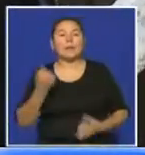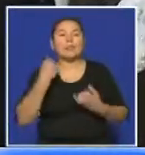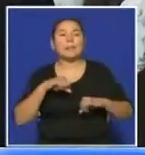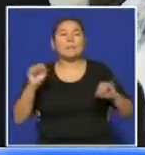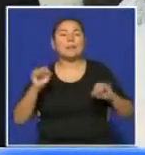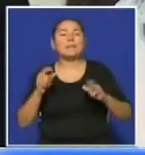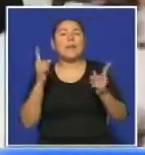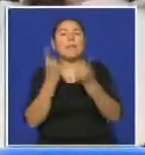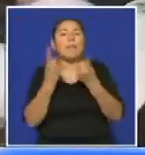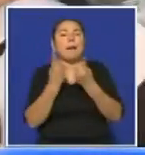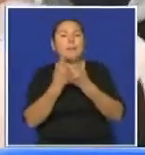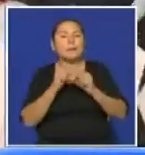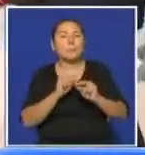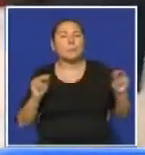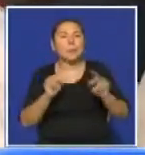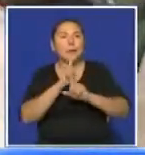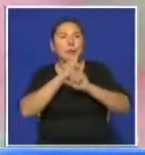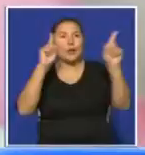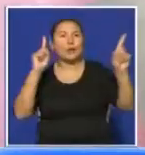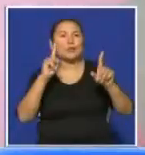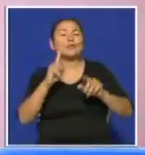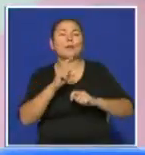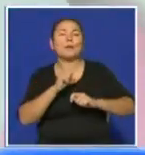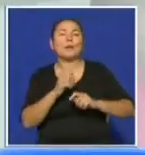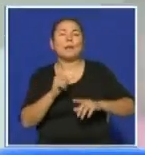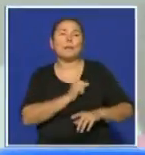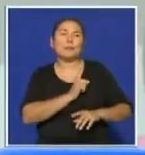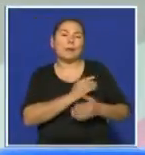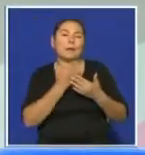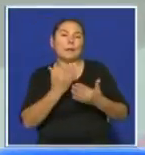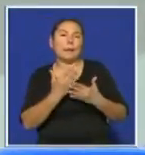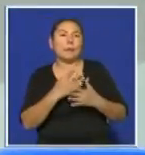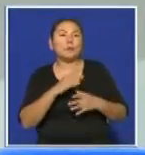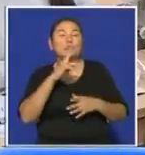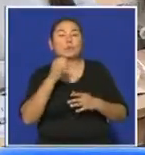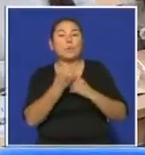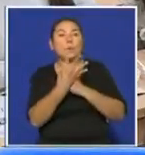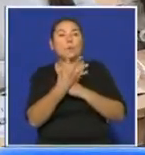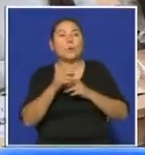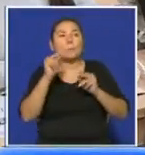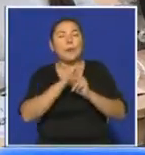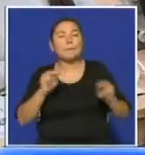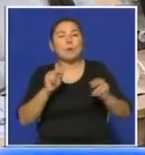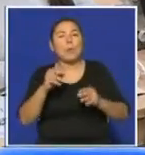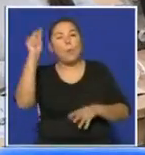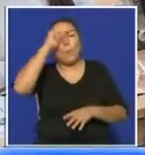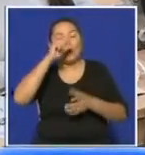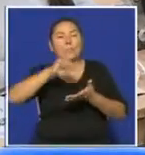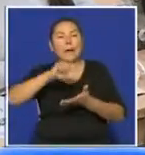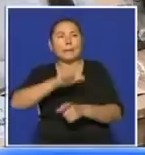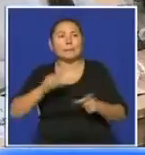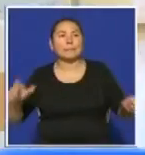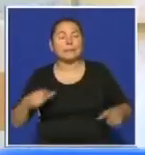Жеңімпаздарда сыныптастары мен ұстаздары ерекше сән салтанатпен күтіп алды. Білім додасына 14 мемлекеттен оқушы қатысқан.